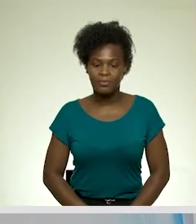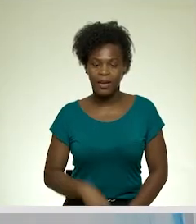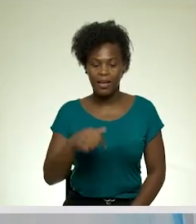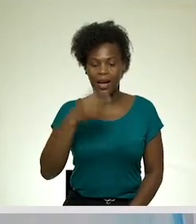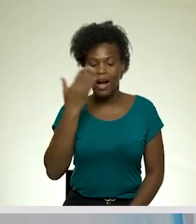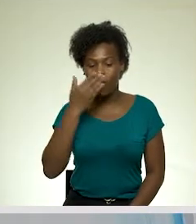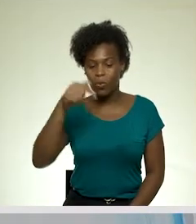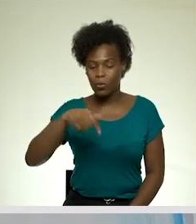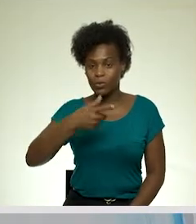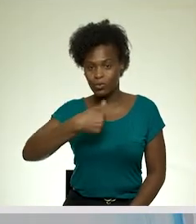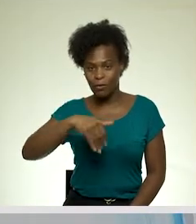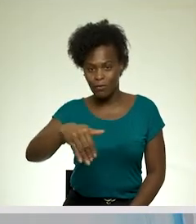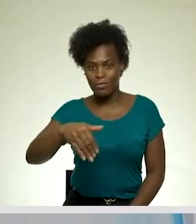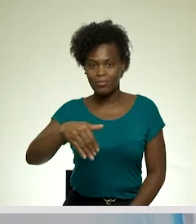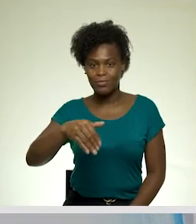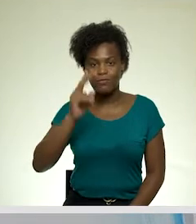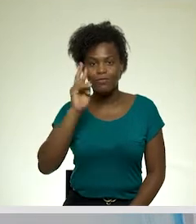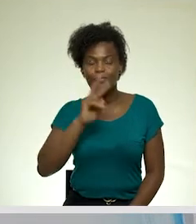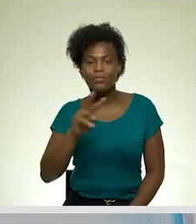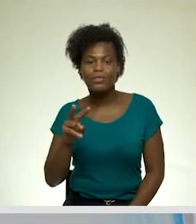Dans le cours d'aujourd'hui, nous avons